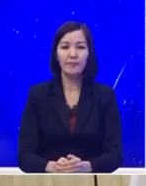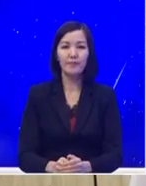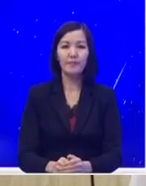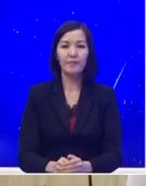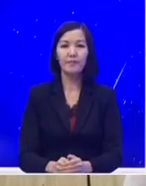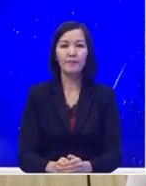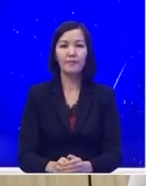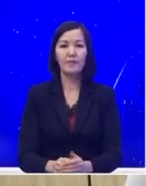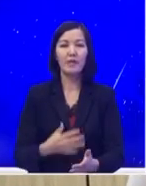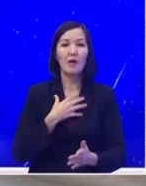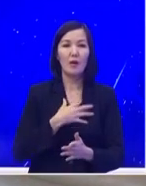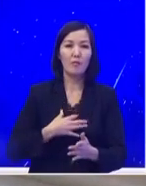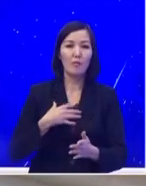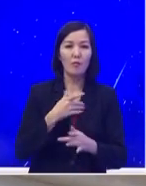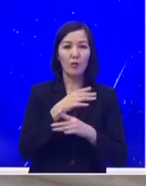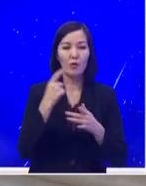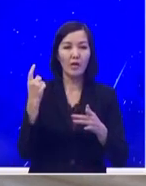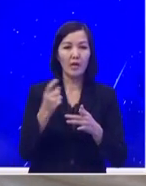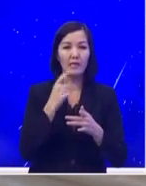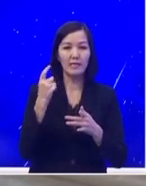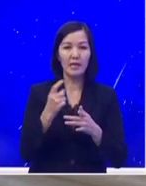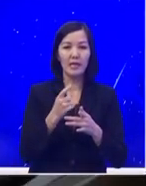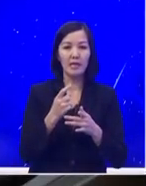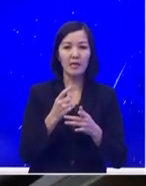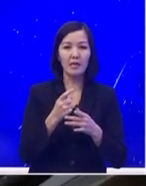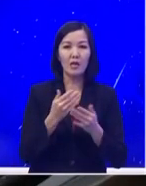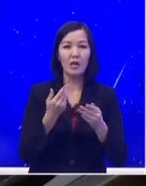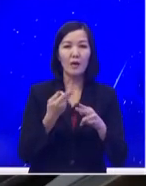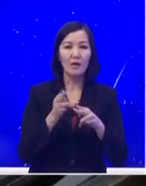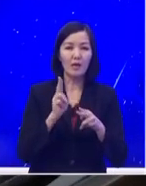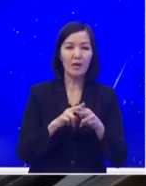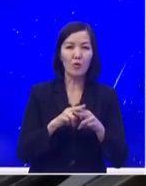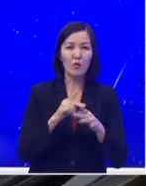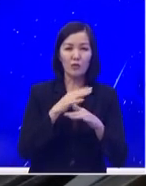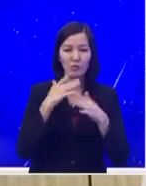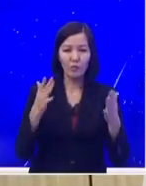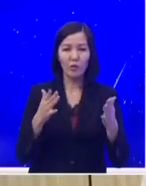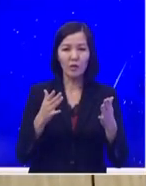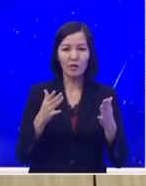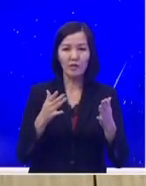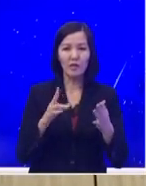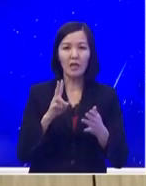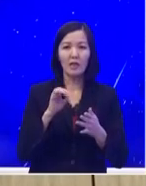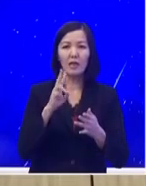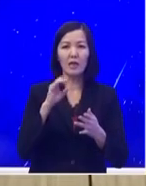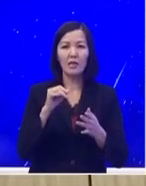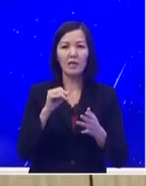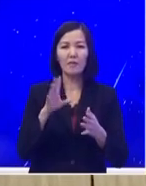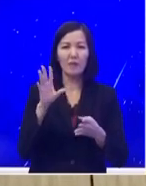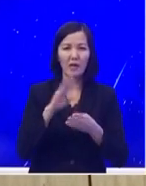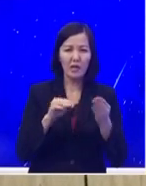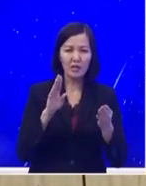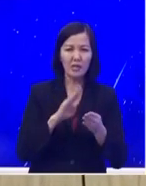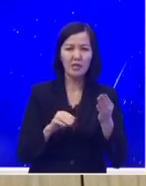Предметом беспокойства многих хозяек областного центра является накипь в чайниках, посудомоечных и стиральных машинах. Накипь у нас без конца. Я через